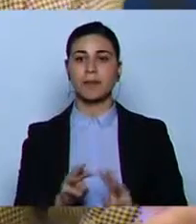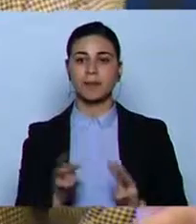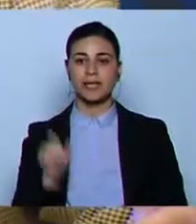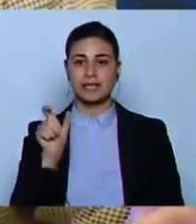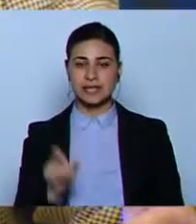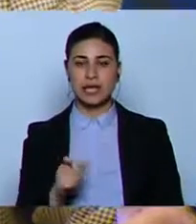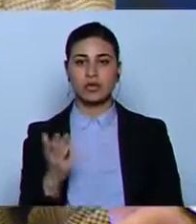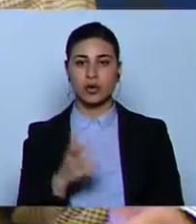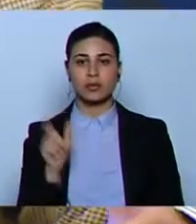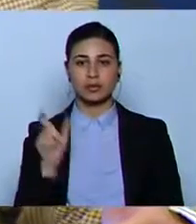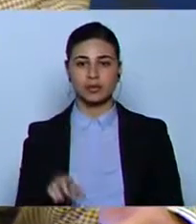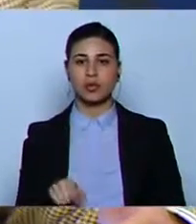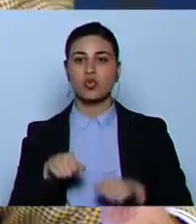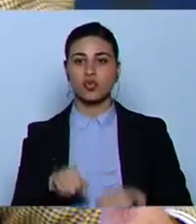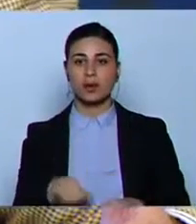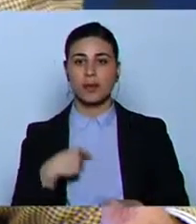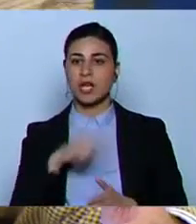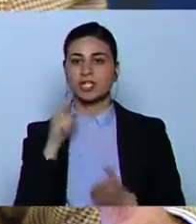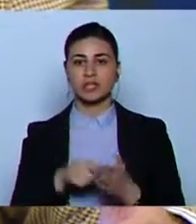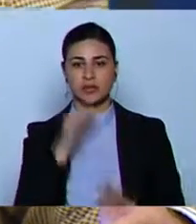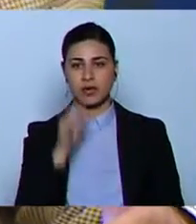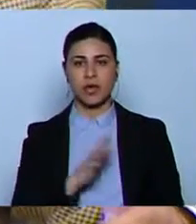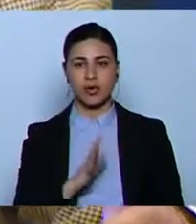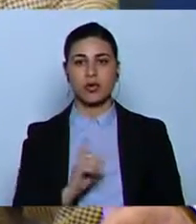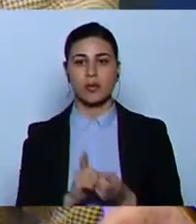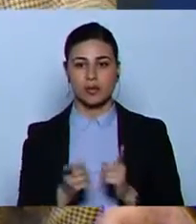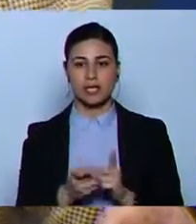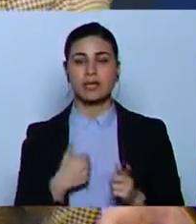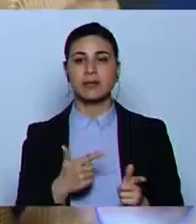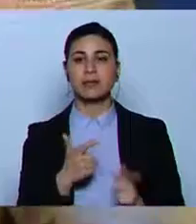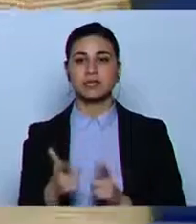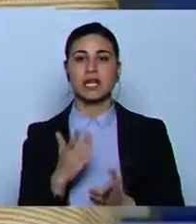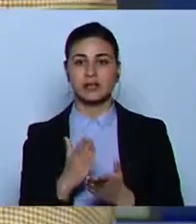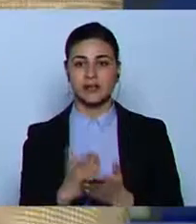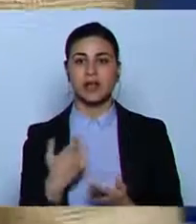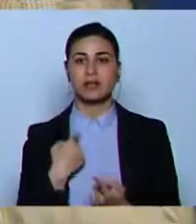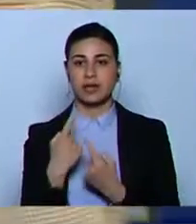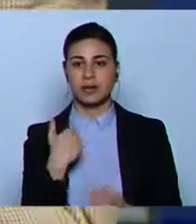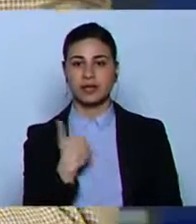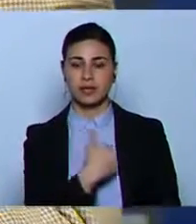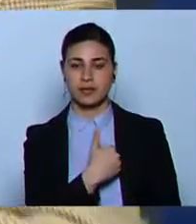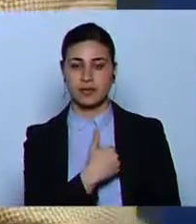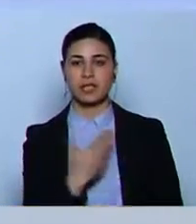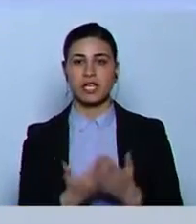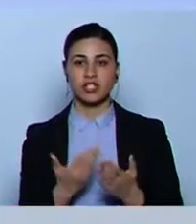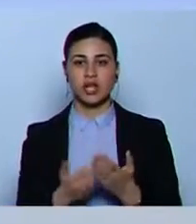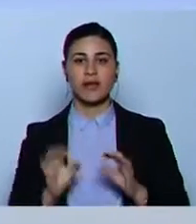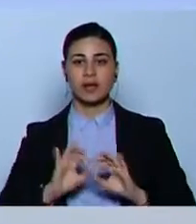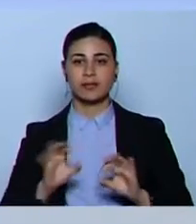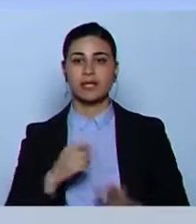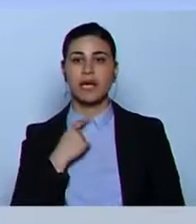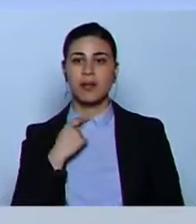მინისტრთან, რომლის კომპეტენციას მე მაგალითად კითხვის ნიშანს არ უსვამ და პირიქით, მზადა ვარ, მოტივირებული ვარ, რომ მასთან ვიყავ. თქვენ რეკომენდაციები წერი შეესაბამება.